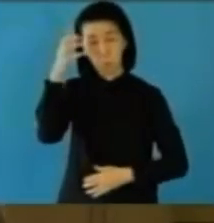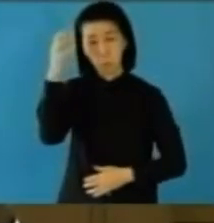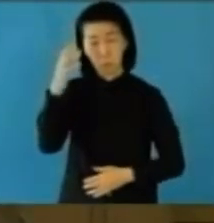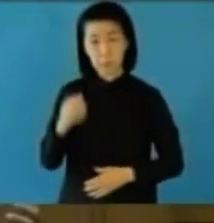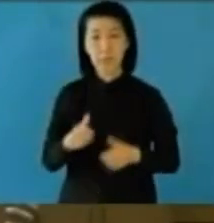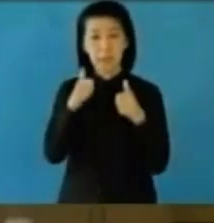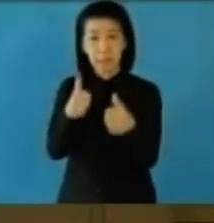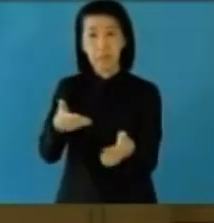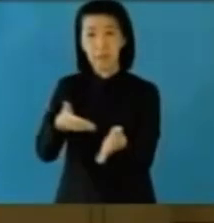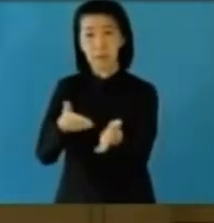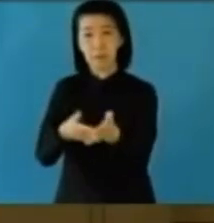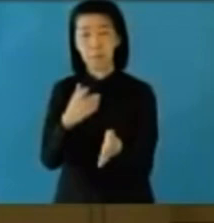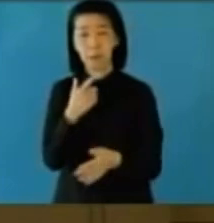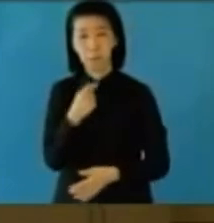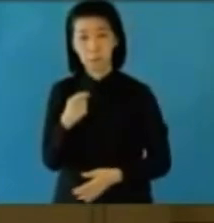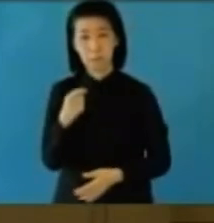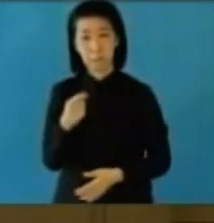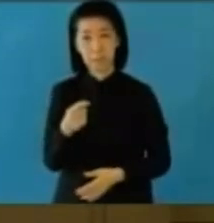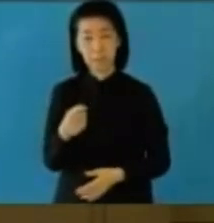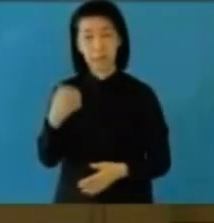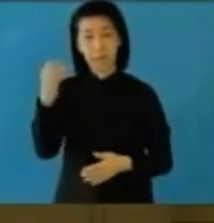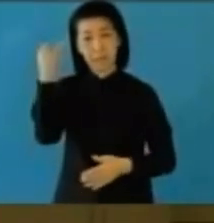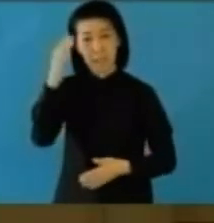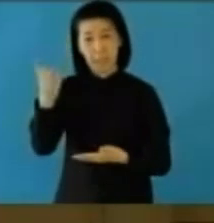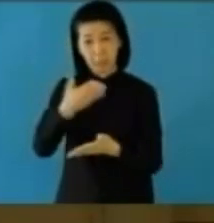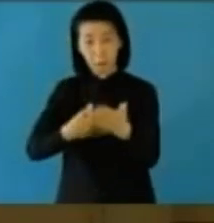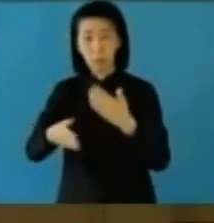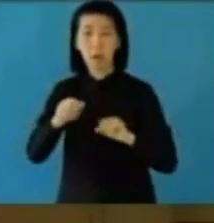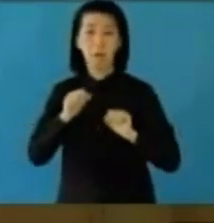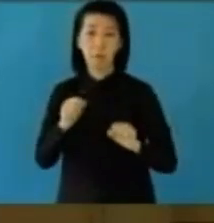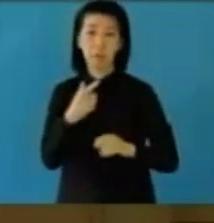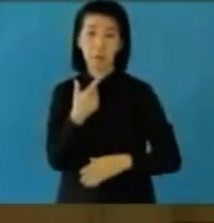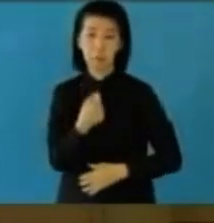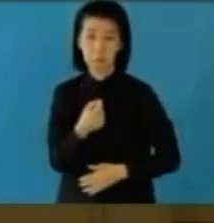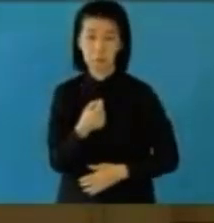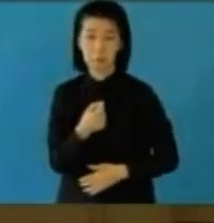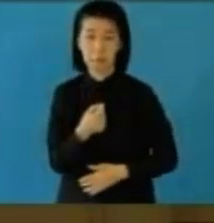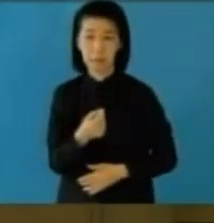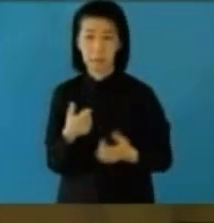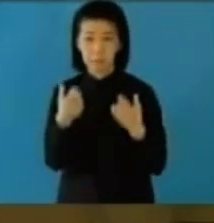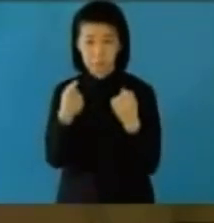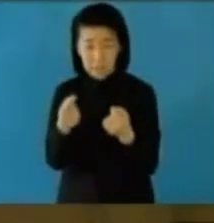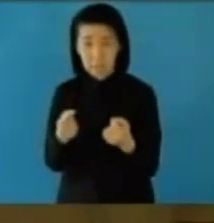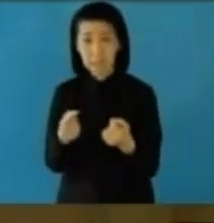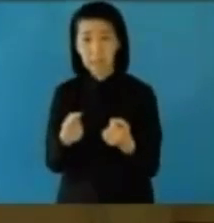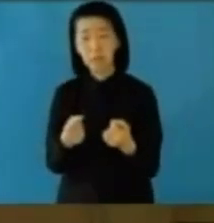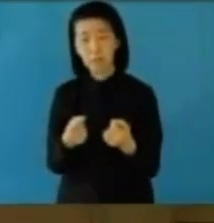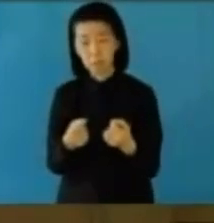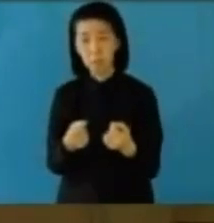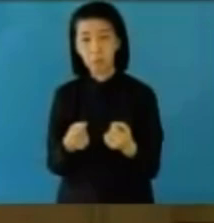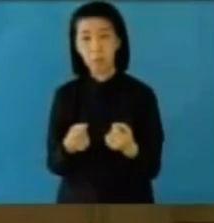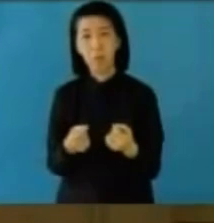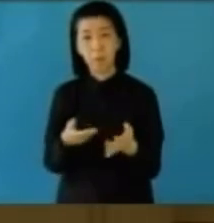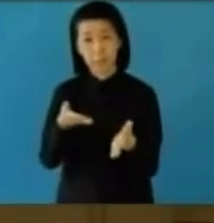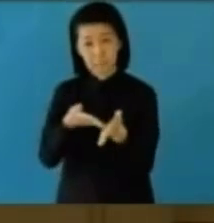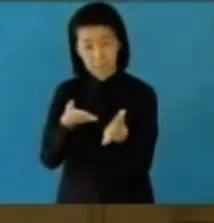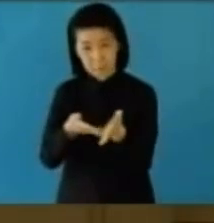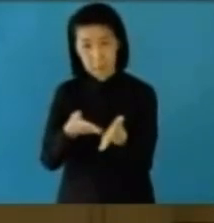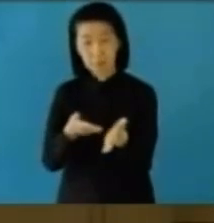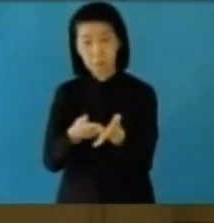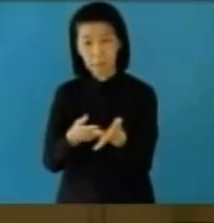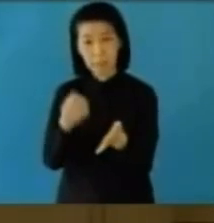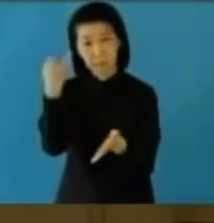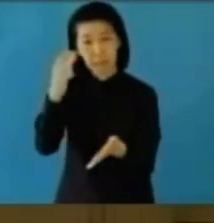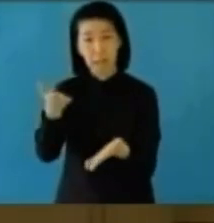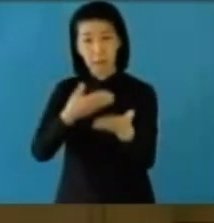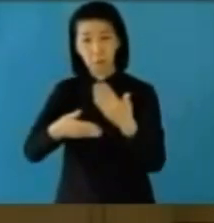見交換をしていただいて、直接ですね、しっかりと本気で意見交換させていただいて、その中で保護者の方々も間違いなくですね、